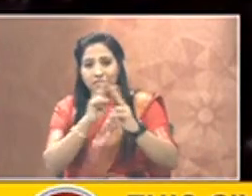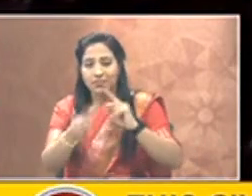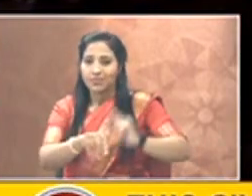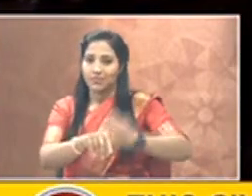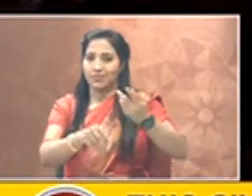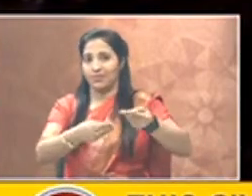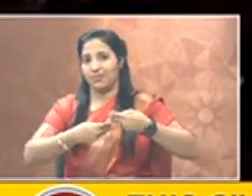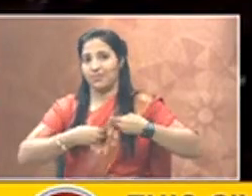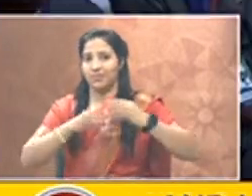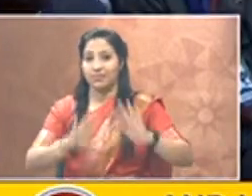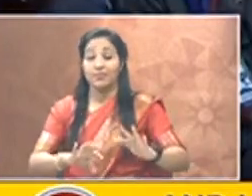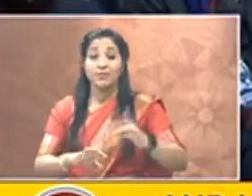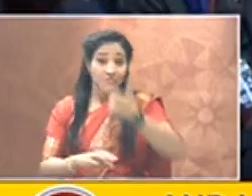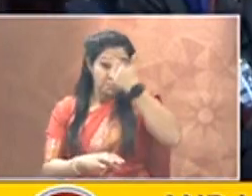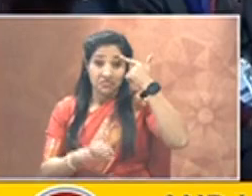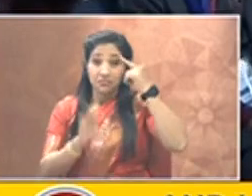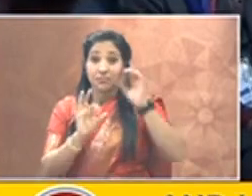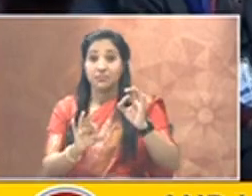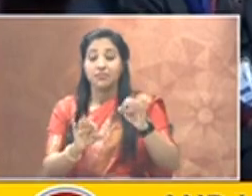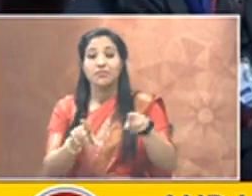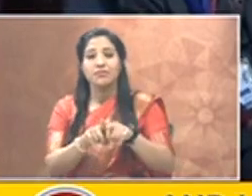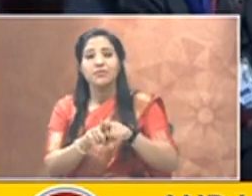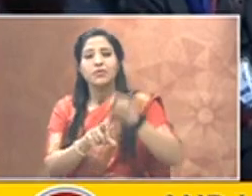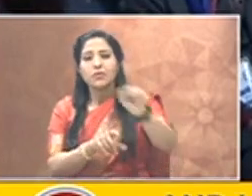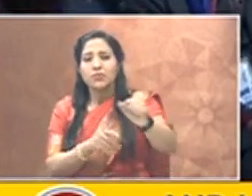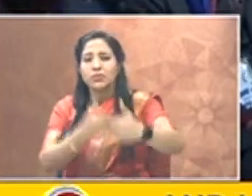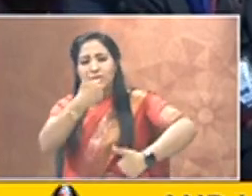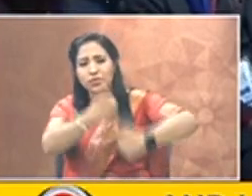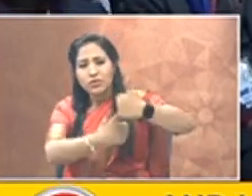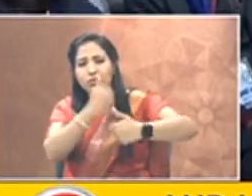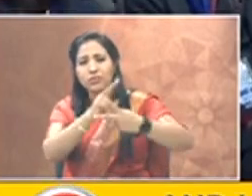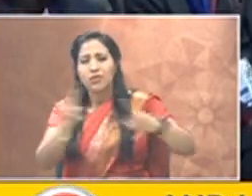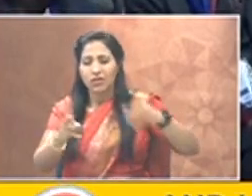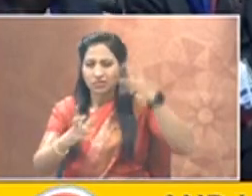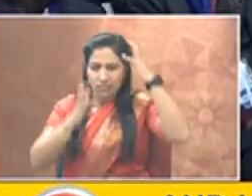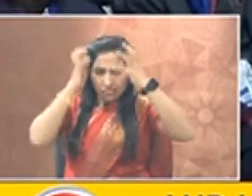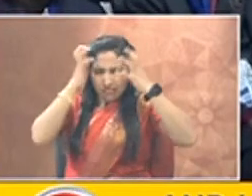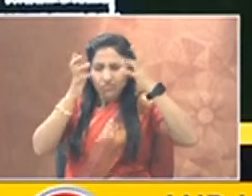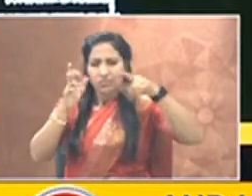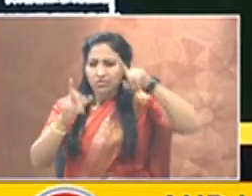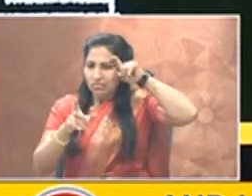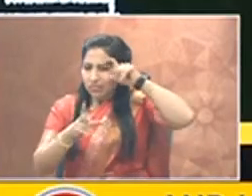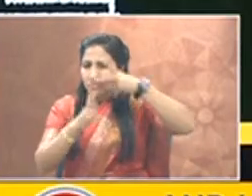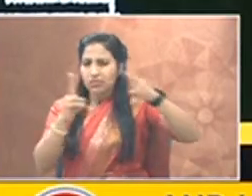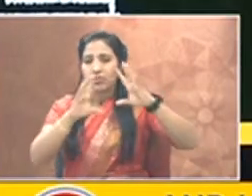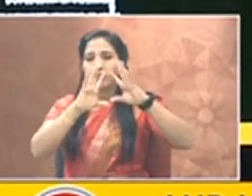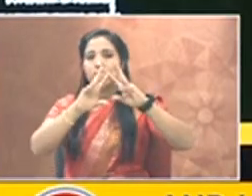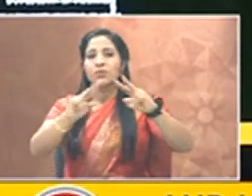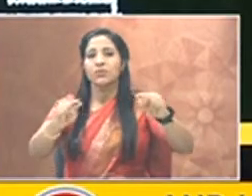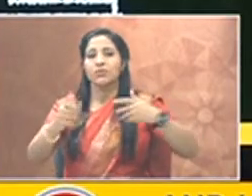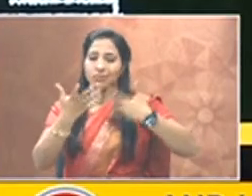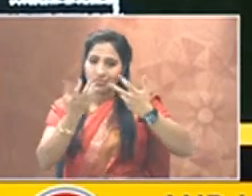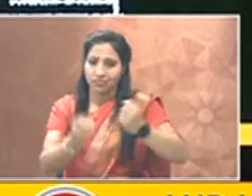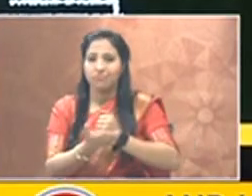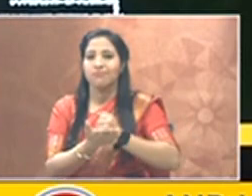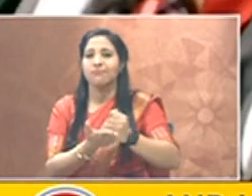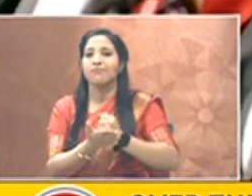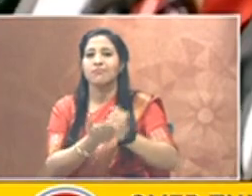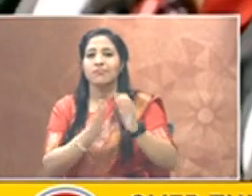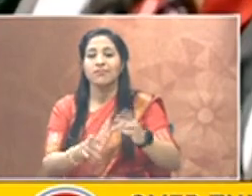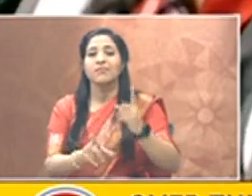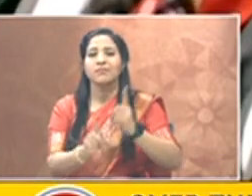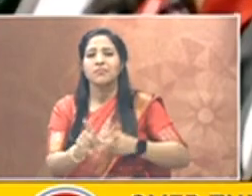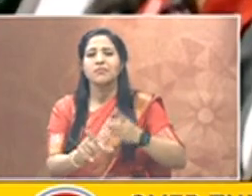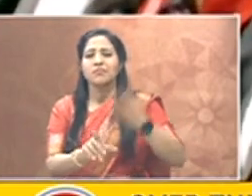मौका मिलता है और मैं उनके परीक्षा संबंधी तनाव को कम करने का भी प्रयास करता हूँ।